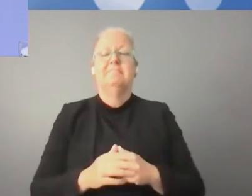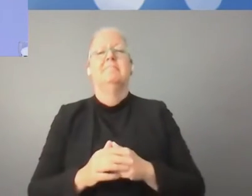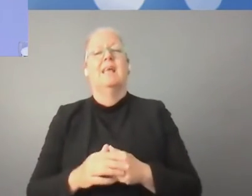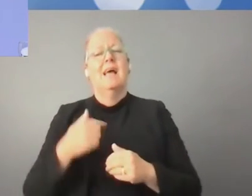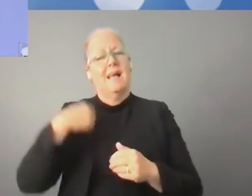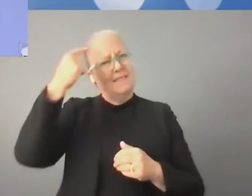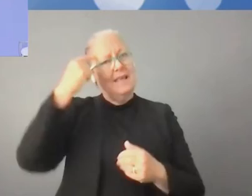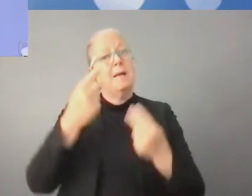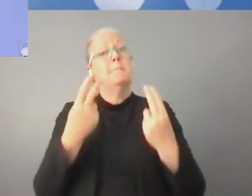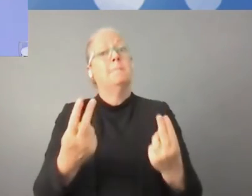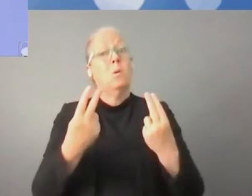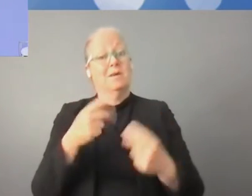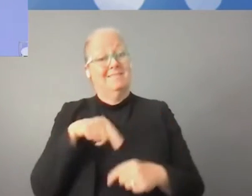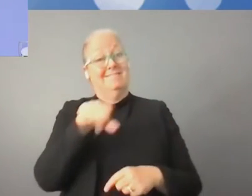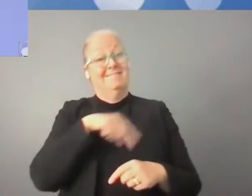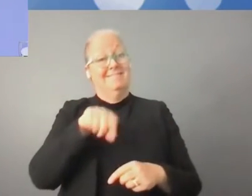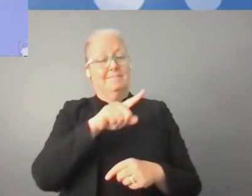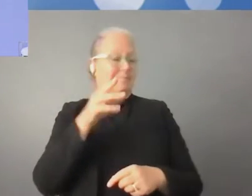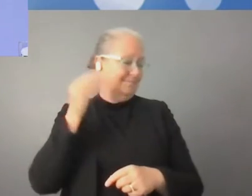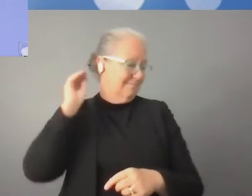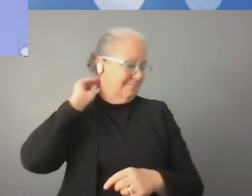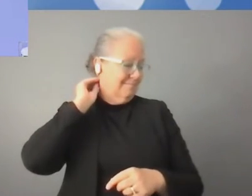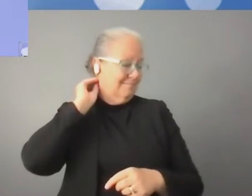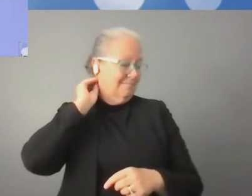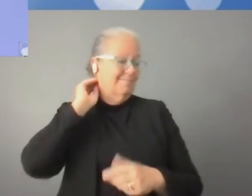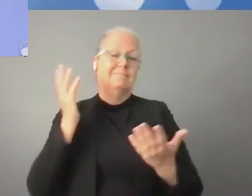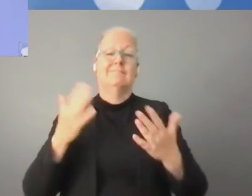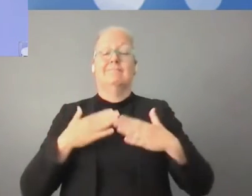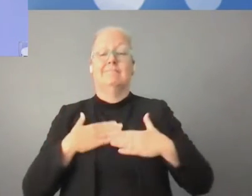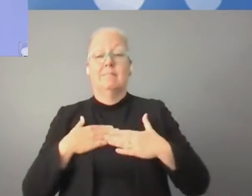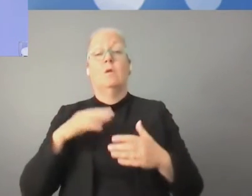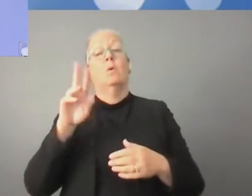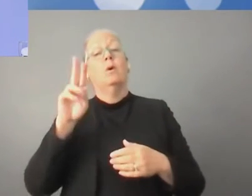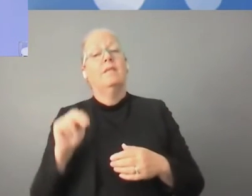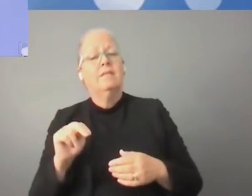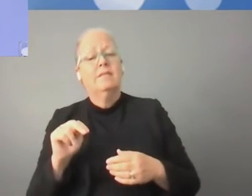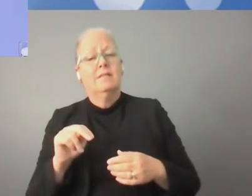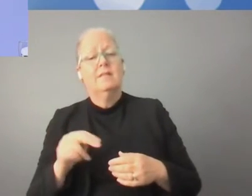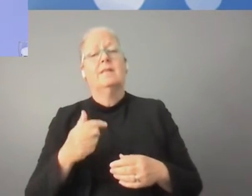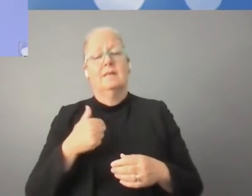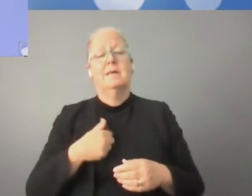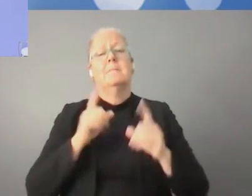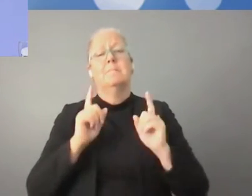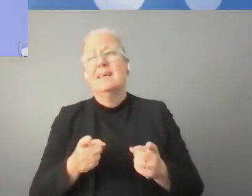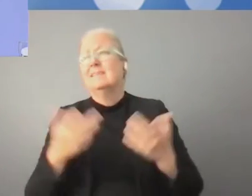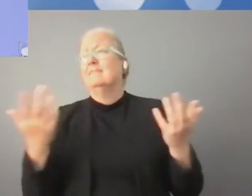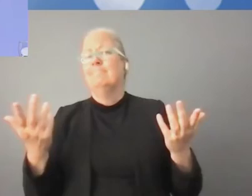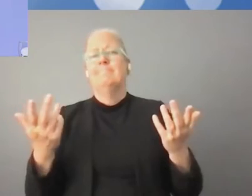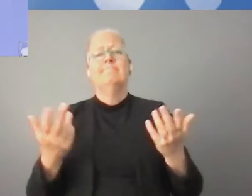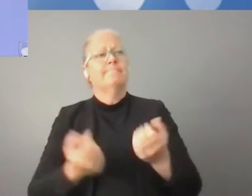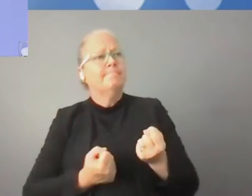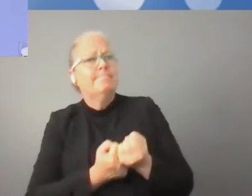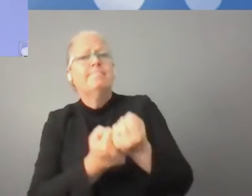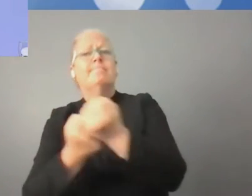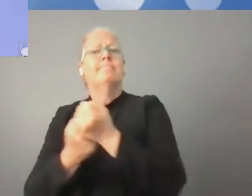разных вызовах, о разных трудностях цифровой трансформации. Я не буду об этом всем говорить еще раз, но вот в